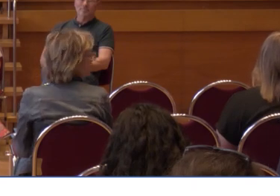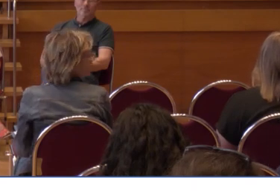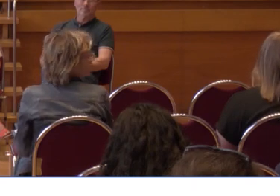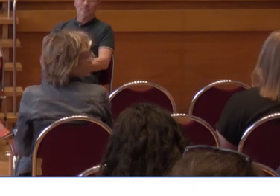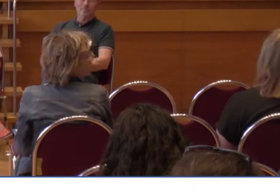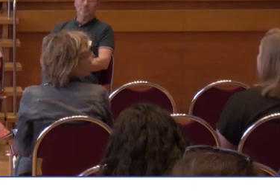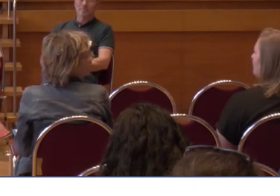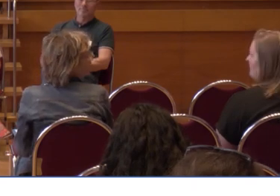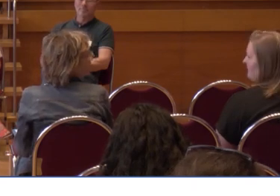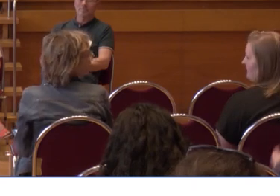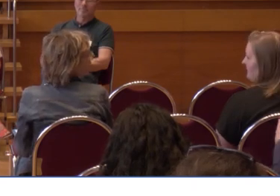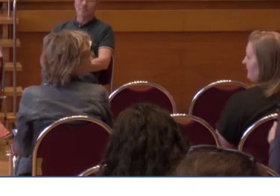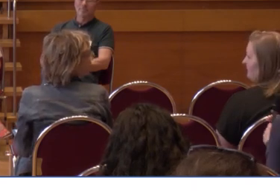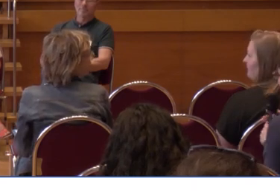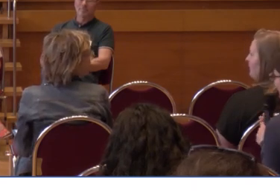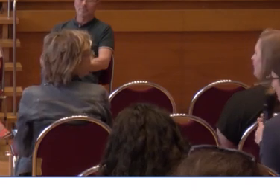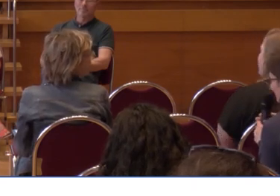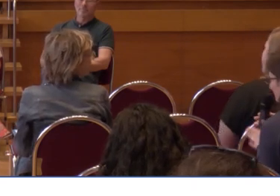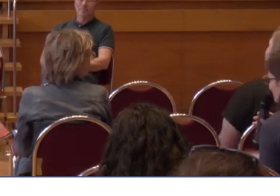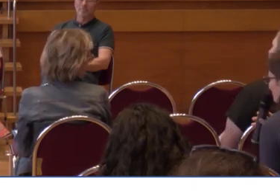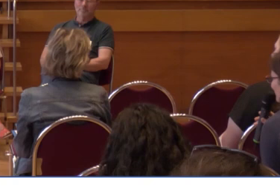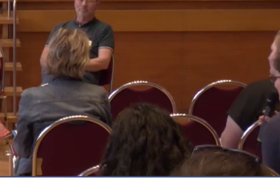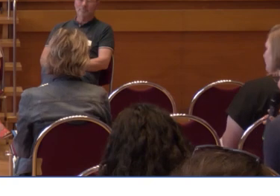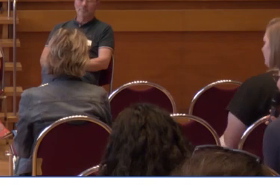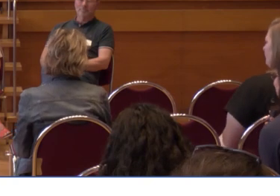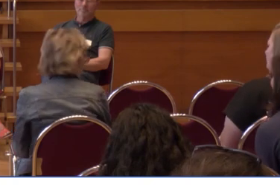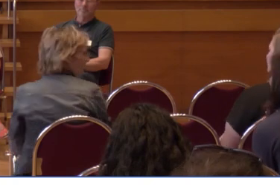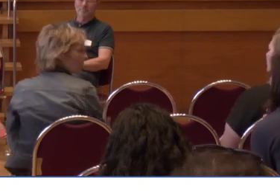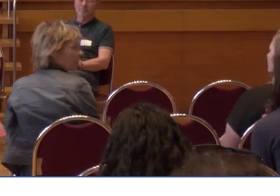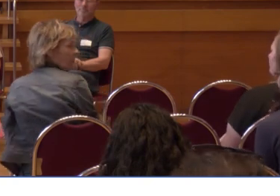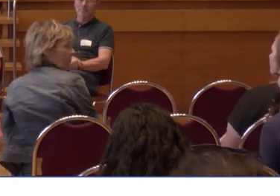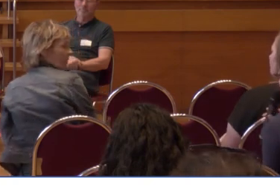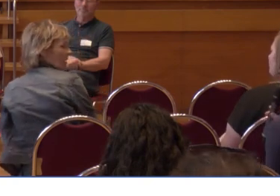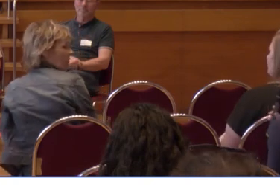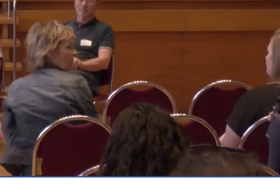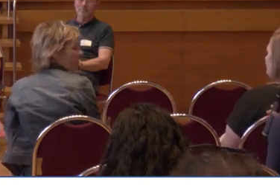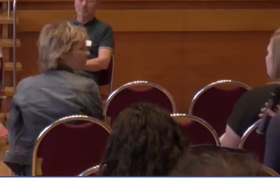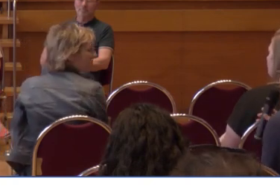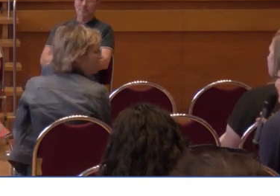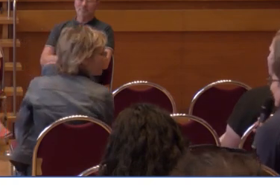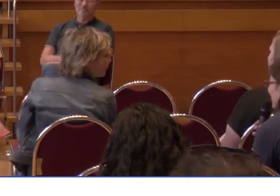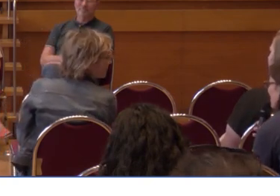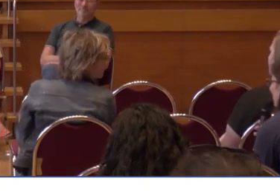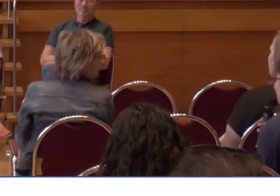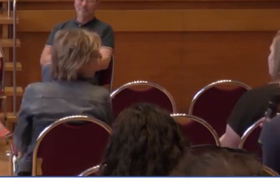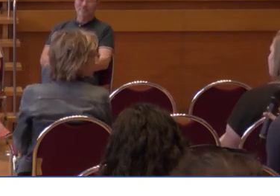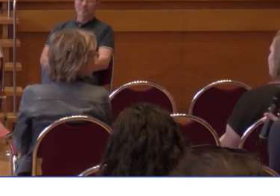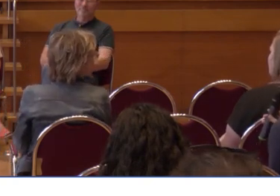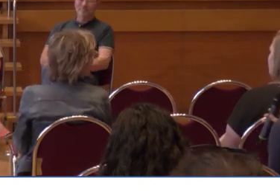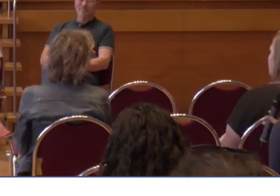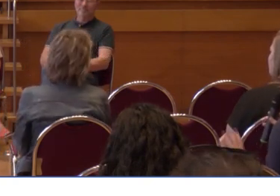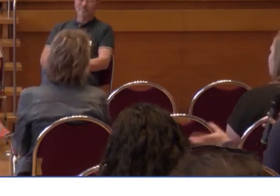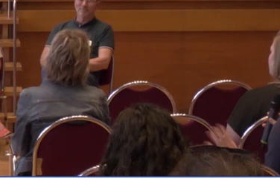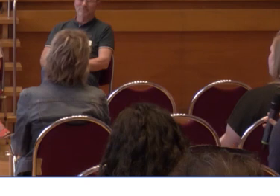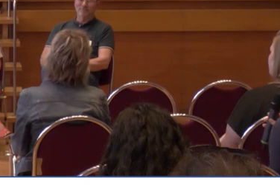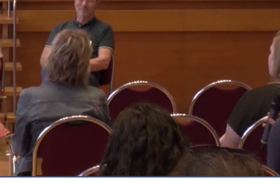wir dann aus Zeitgründen noch mal zu einem anderen Thema kommen wollen ich ich versuche das ohne der einzelfallbeschreibung ganz kurz zu machen das war auch